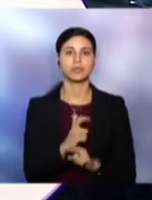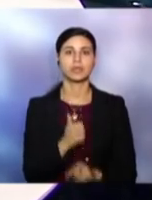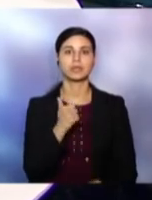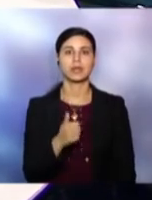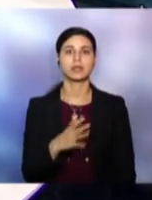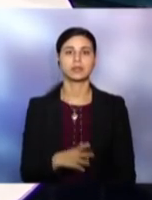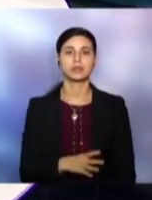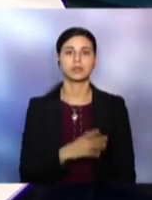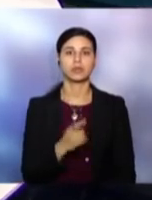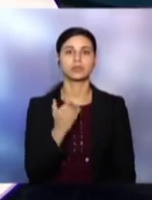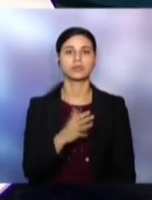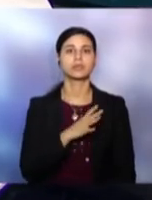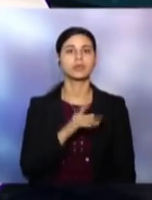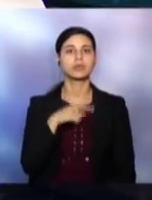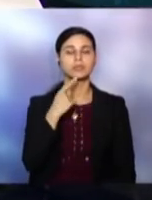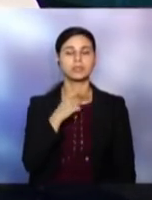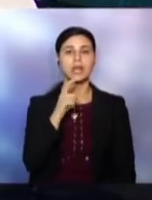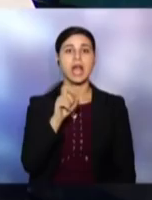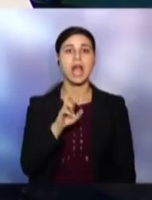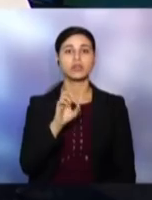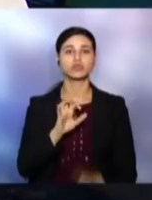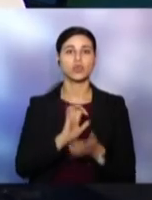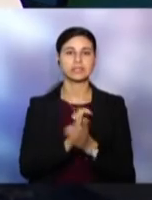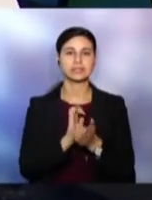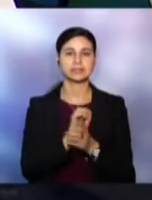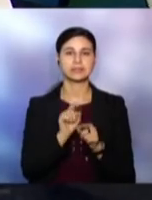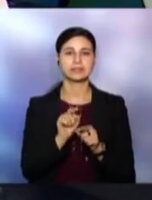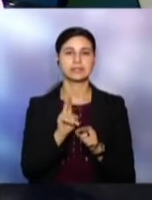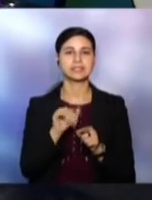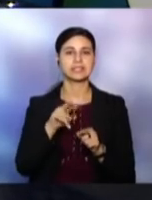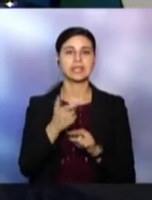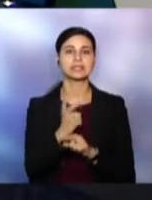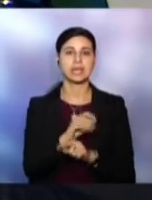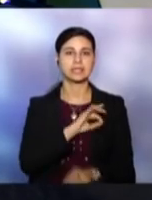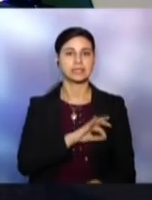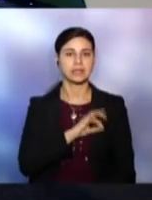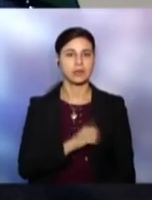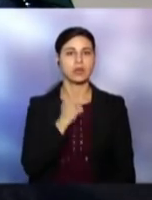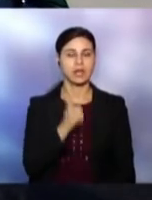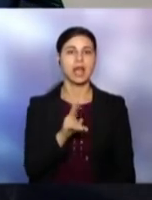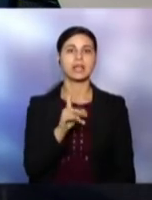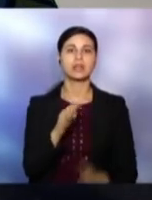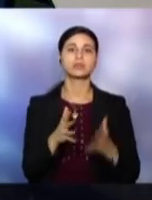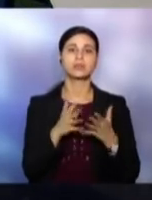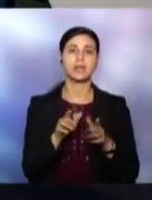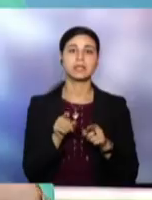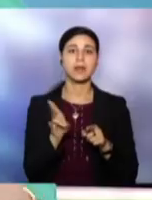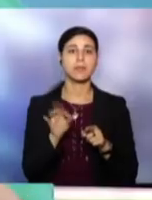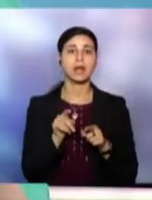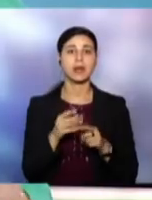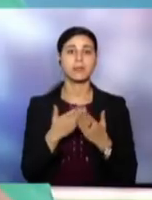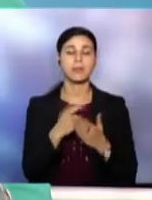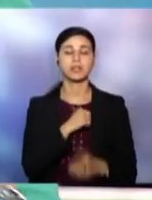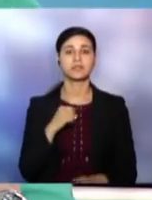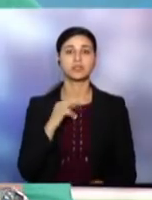რა თქვა ნადუღზე ისაუბრეთ, აი ხაჭოს ცილა მართალია ძალიან სასარგებლოა კალციუმი მეტია ხაჭოში, მაგრამ თქვა